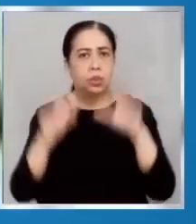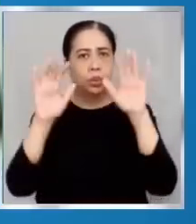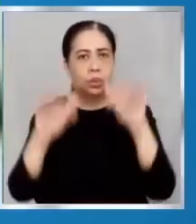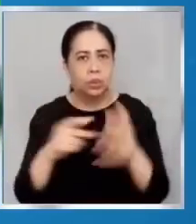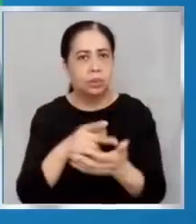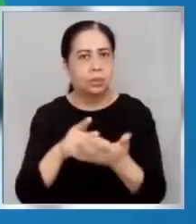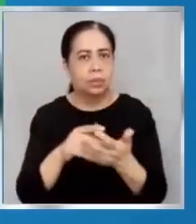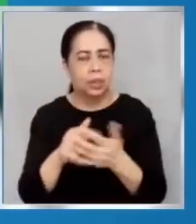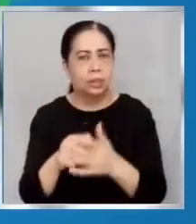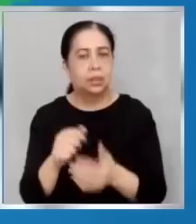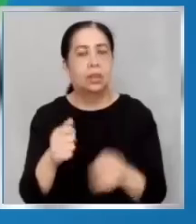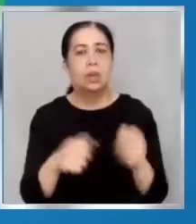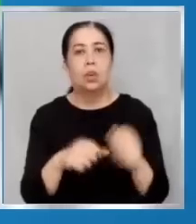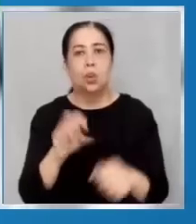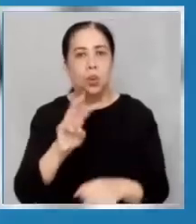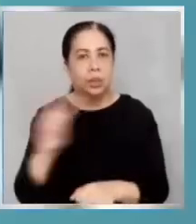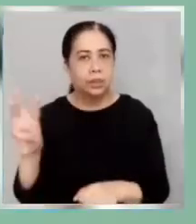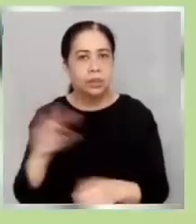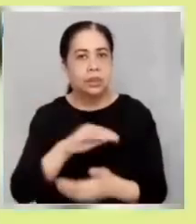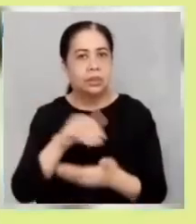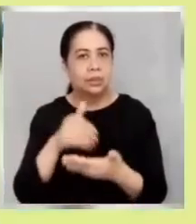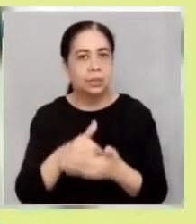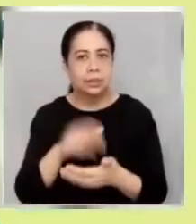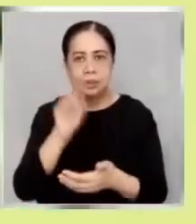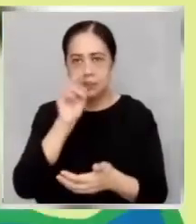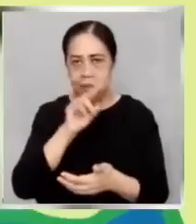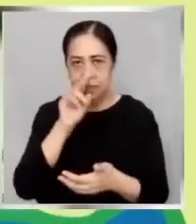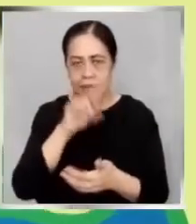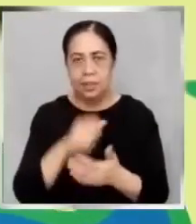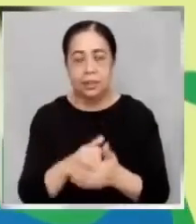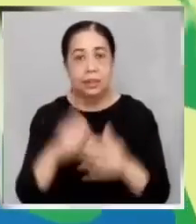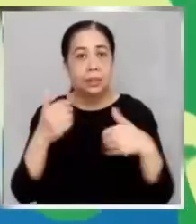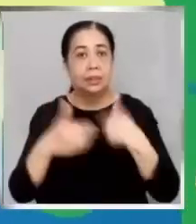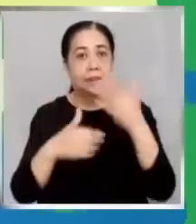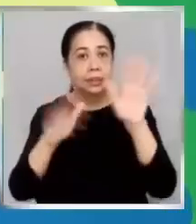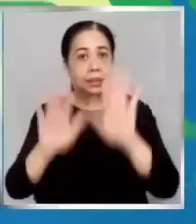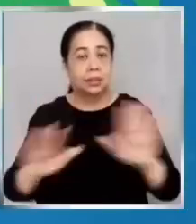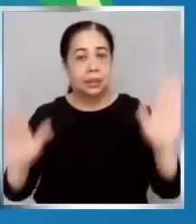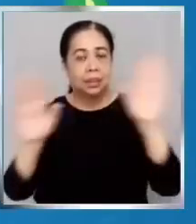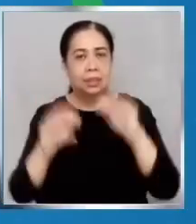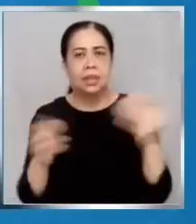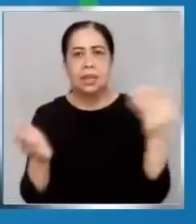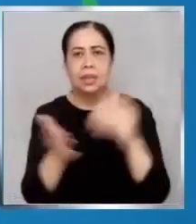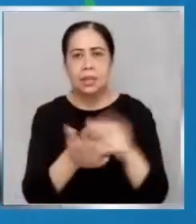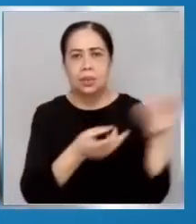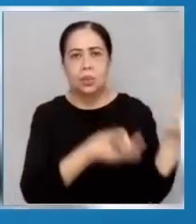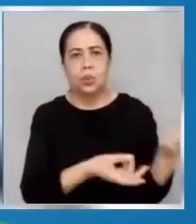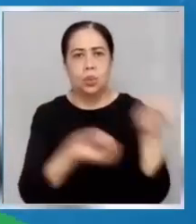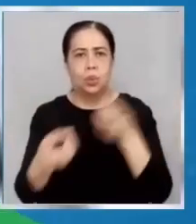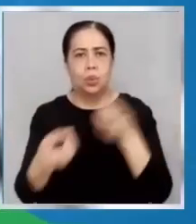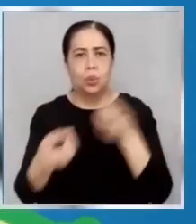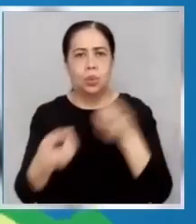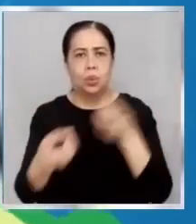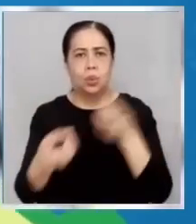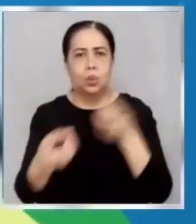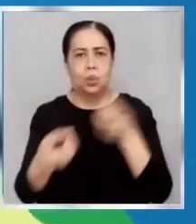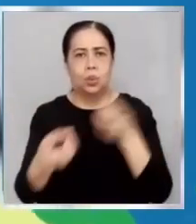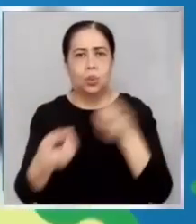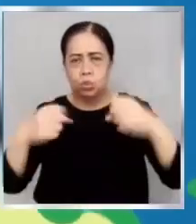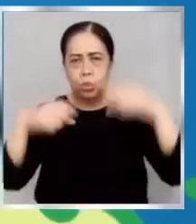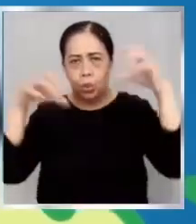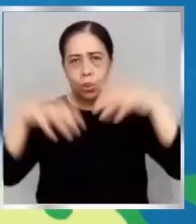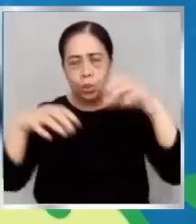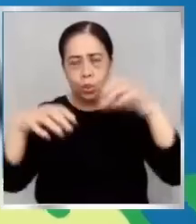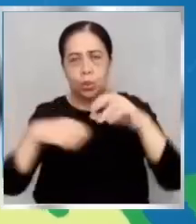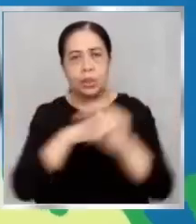ng Western at Central Visayas. Sa Linggo ng hapon, mauulit ang pag-ulan at may intense rains na sa Negros